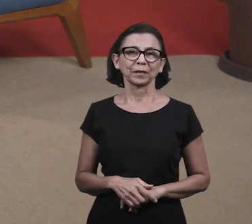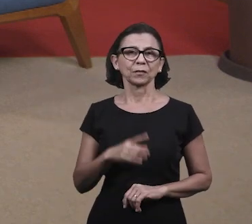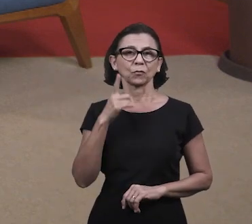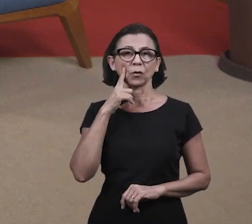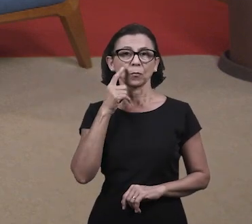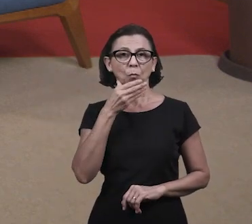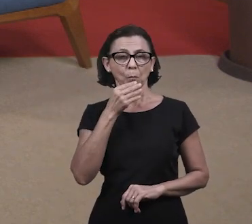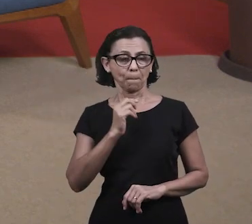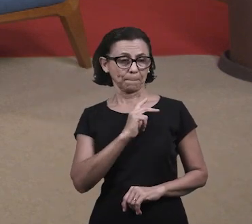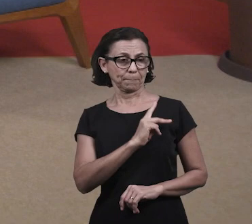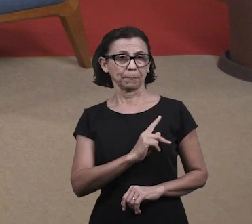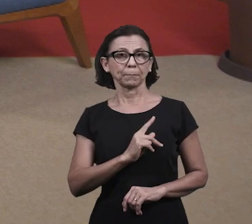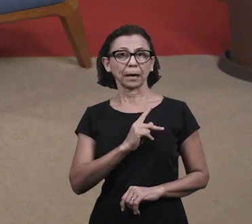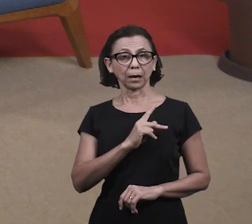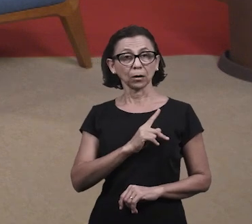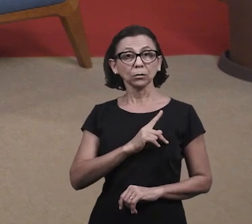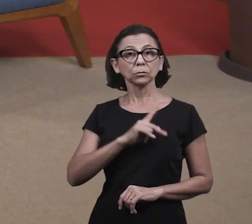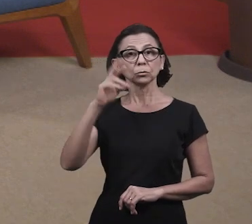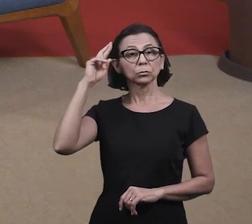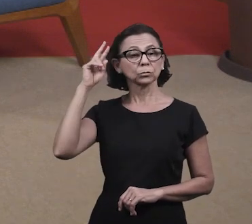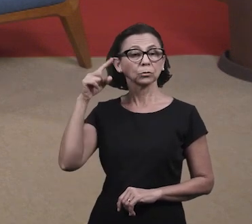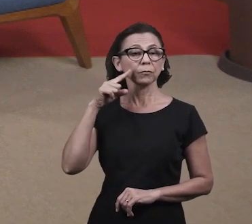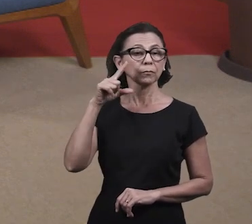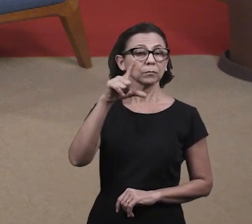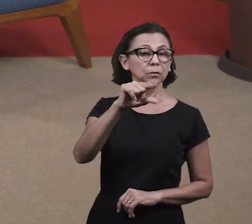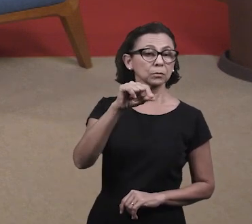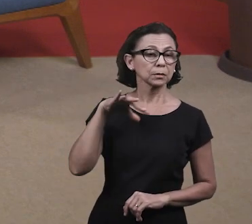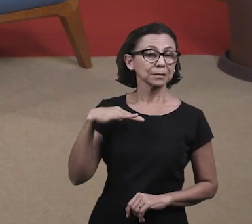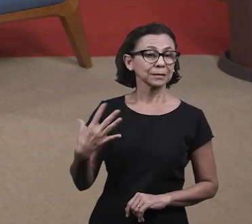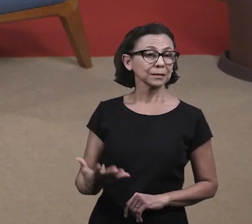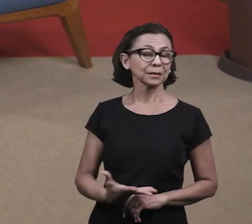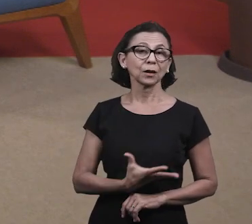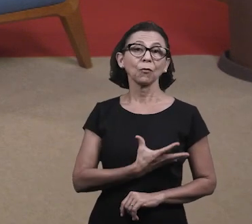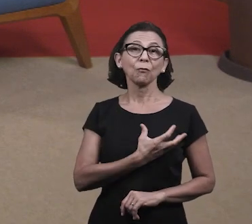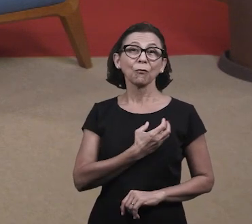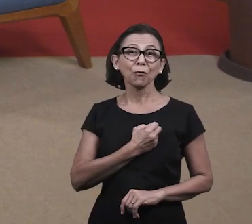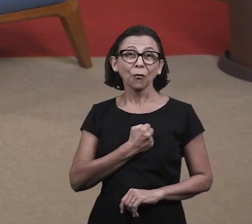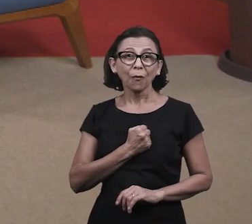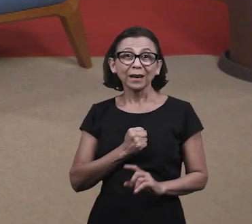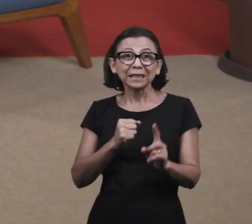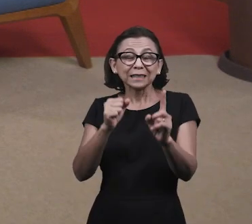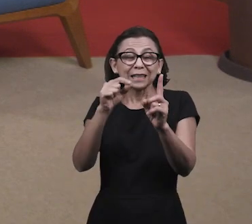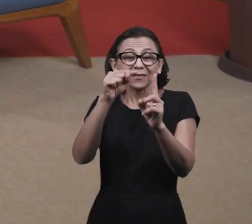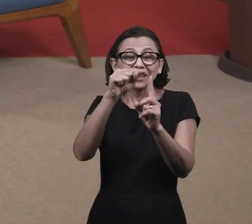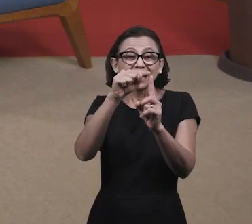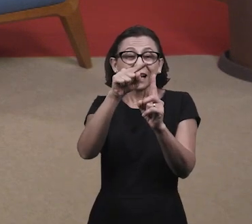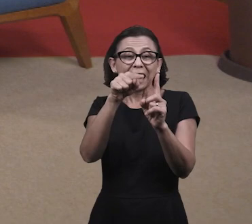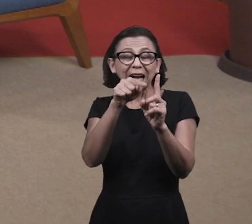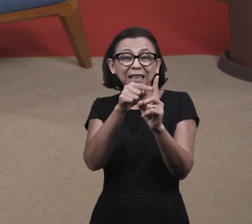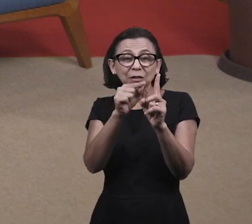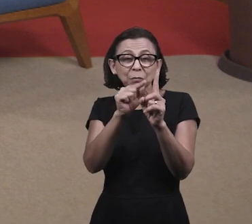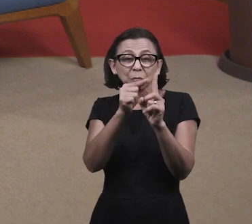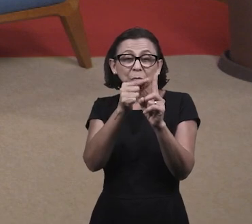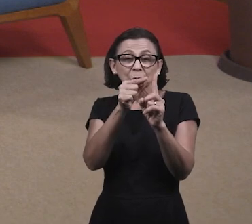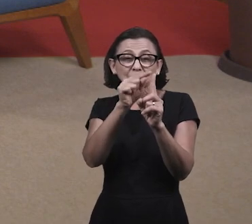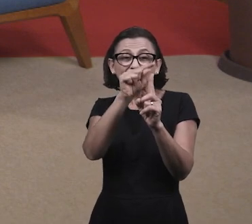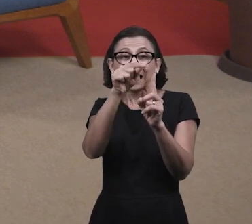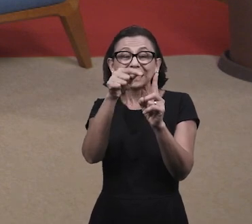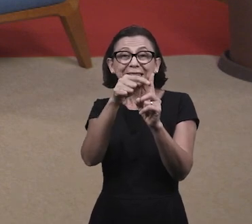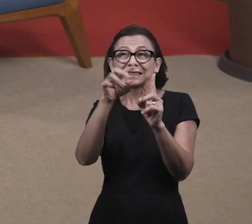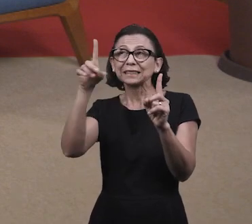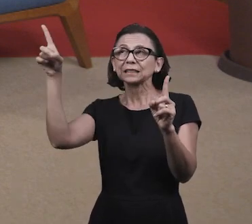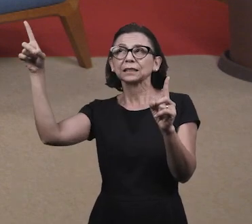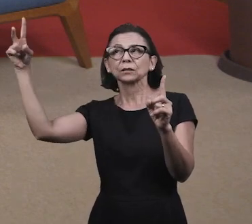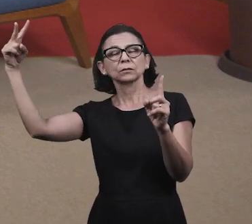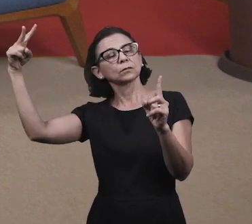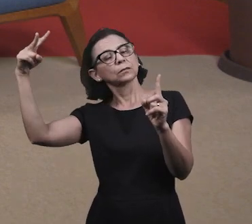cas de Paul, n'est-ce pas? Il a plu à Dieu me sauver encore dans le